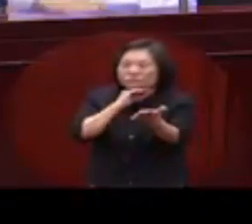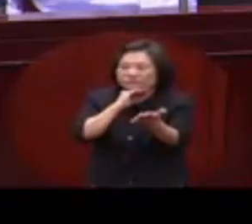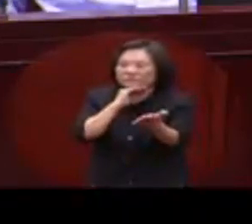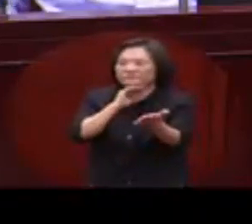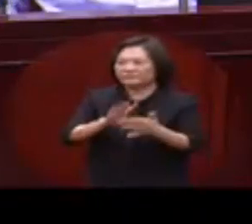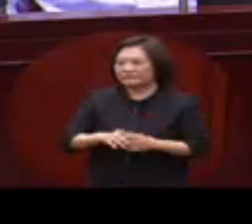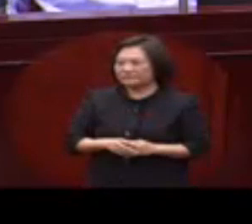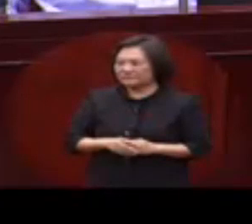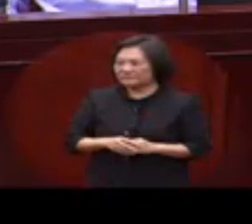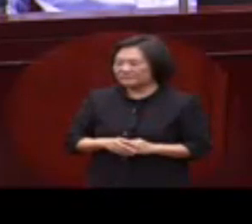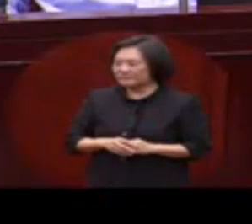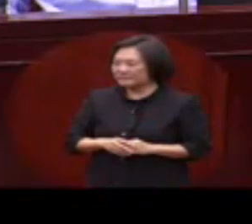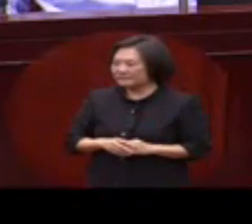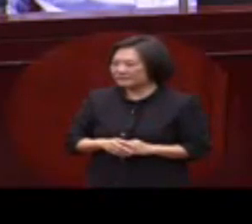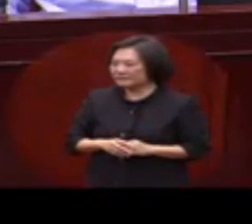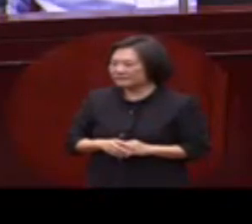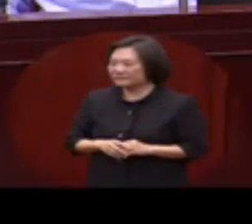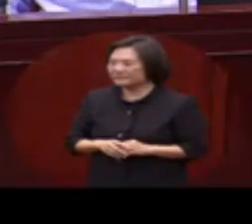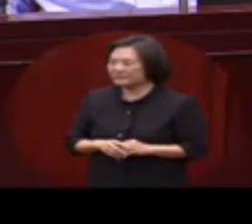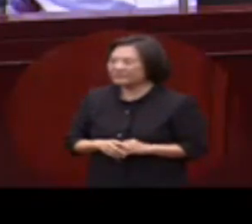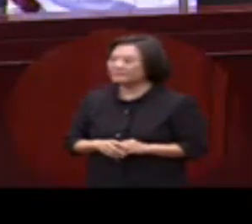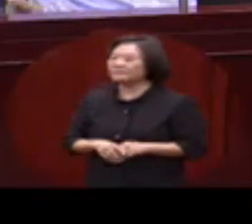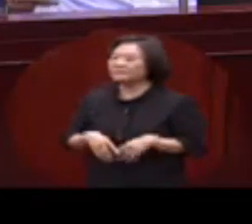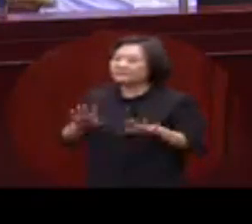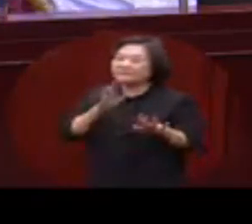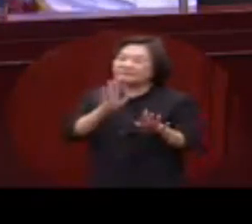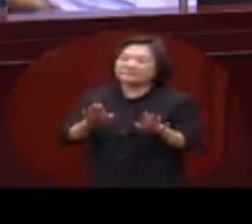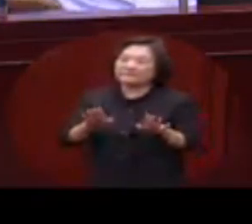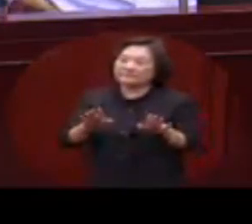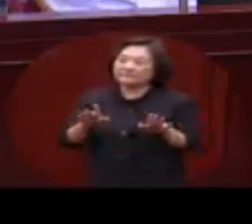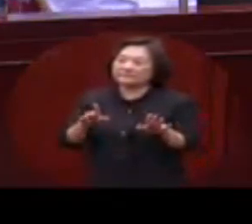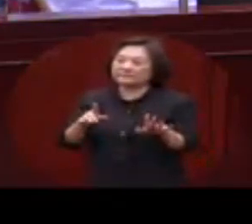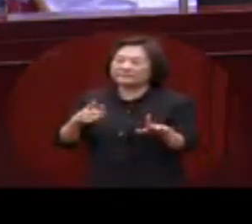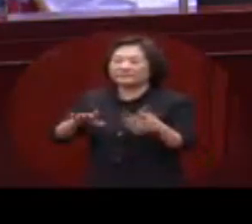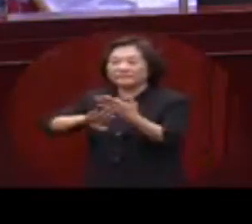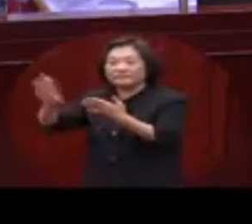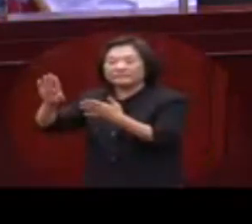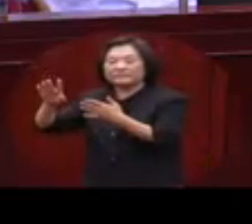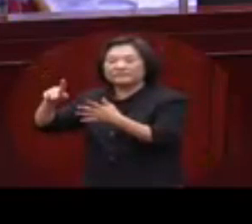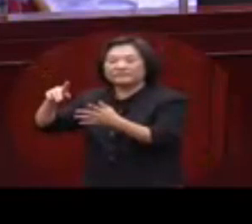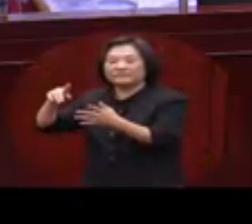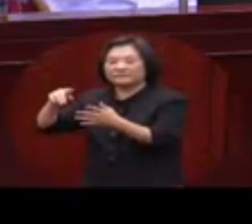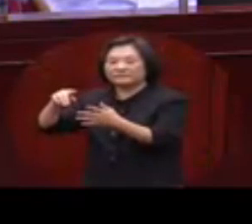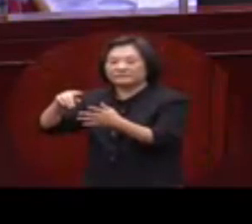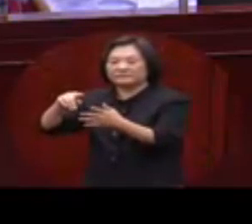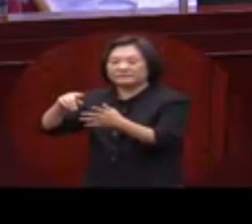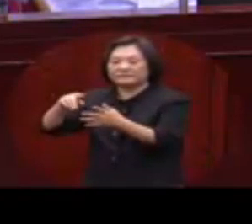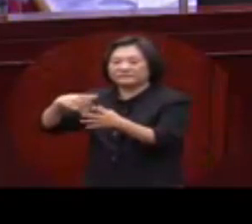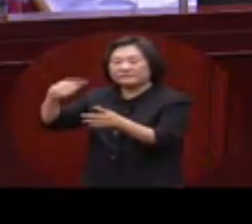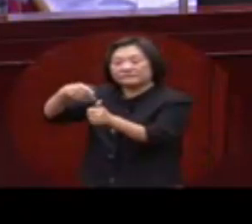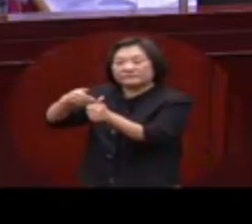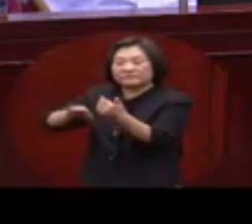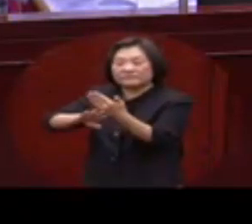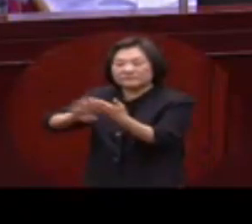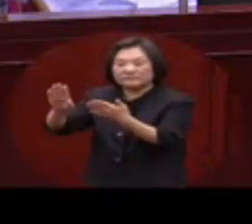看要不要再继续做。 OK， 双语教育这是我们目前我们大概我们还在进行，